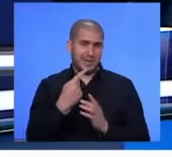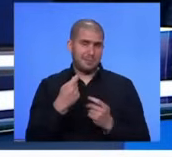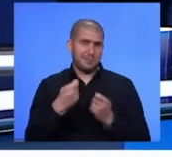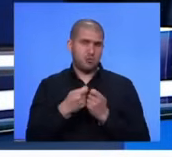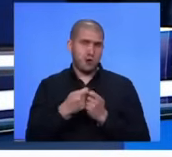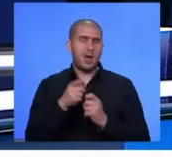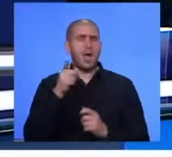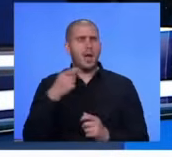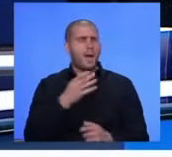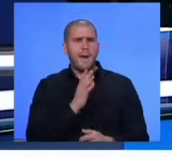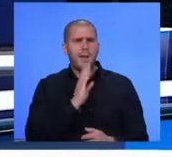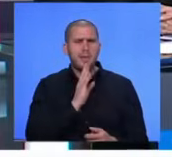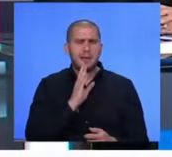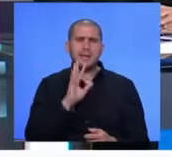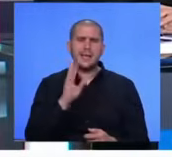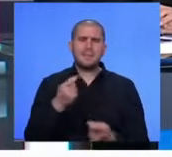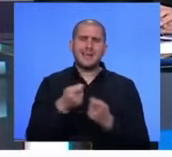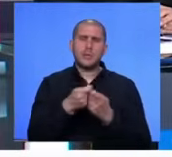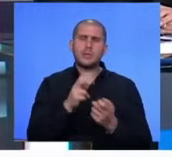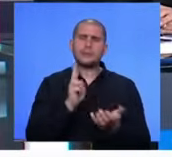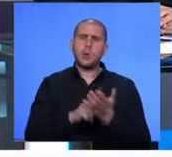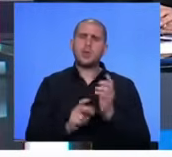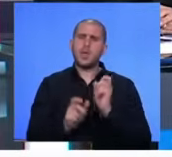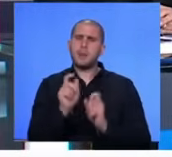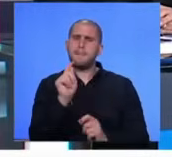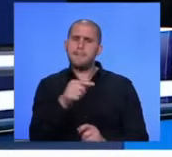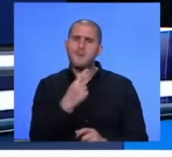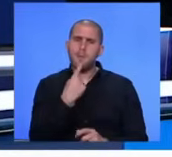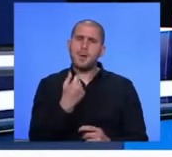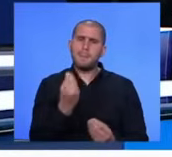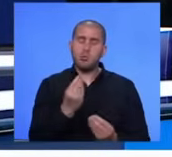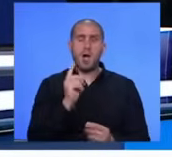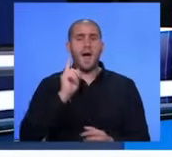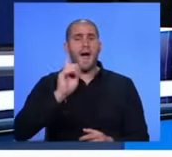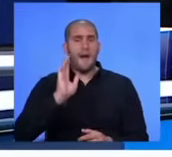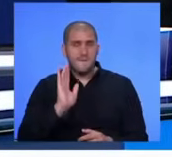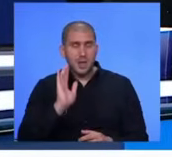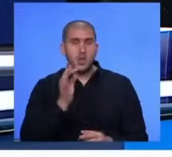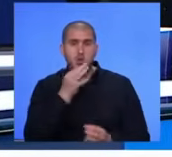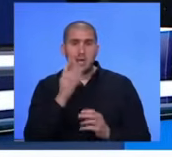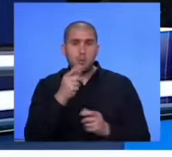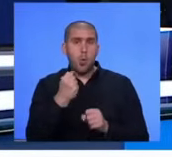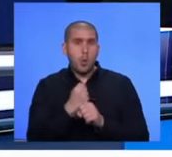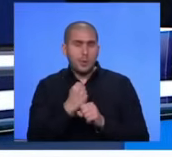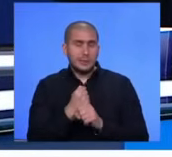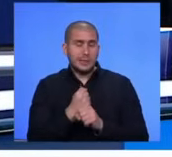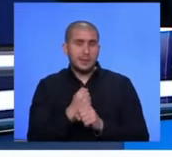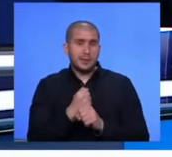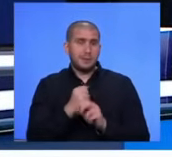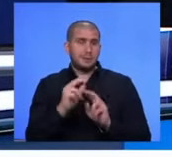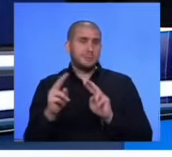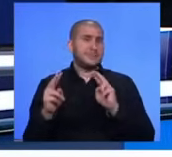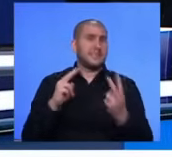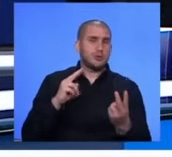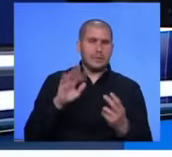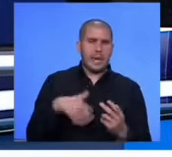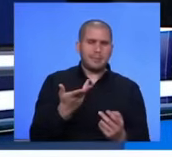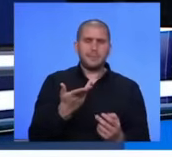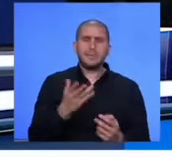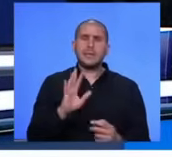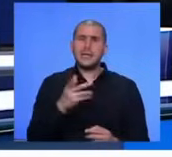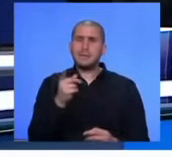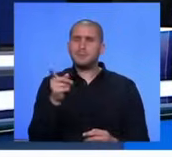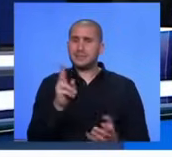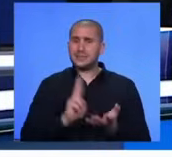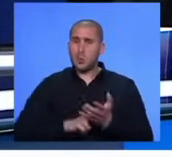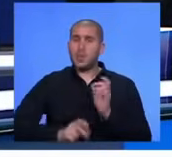אין לי בעיה עם ארגון זכויות אדם שבא וטוען משהו. אממה, השאלה אם הוא עושה את זה בצד הנגדי, גם לצד השני. זאת אומרת, אם אותם